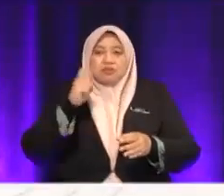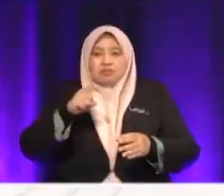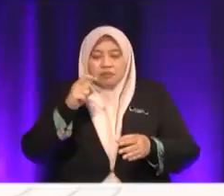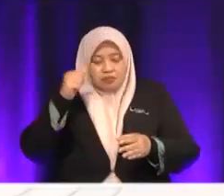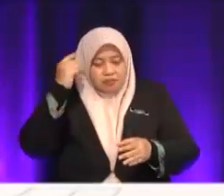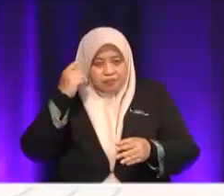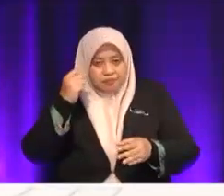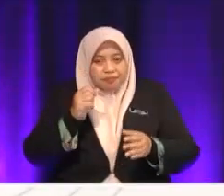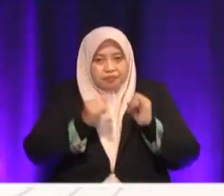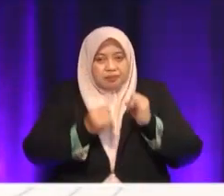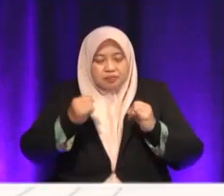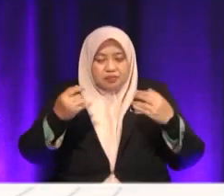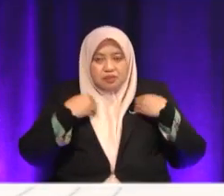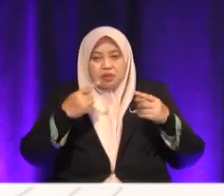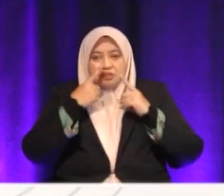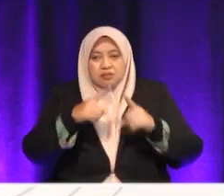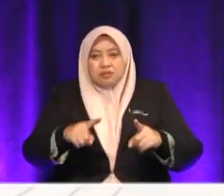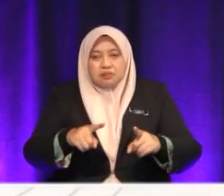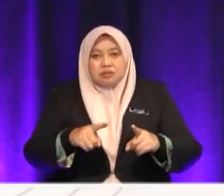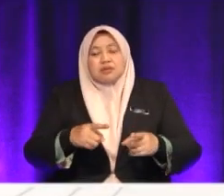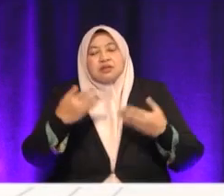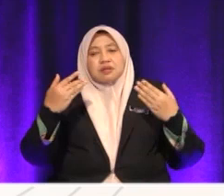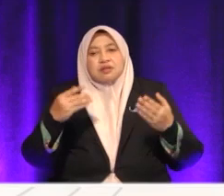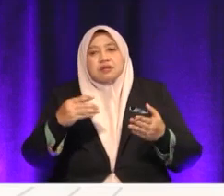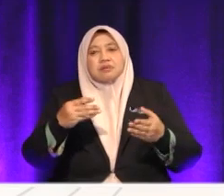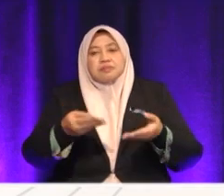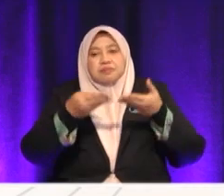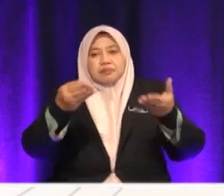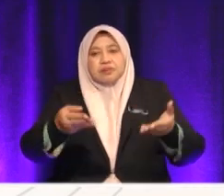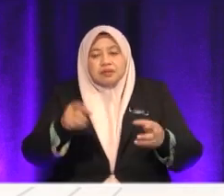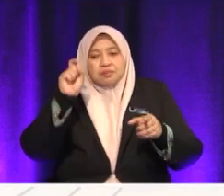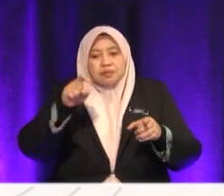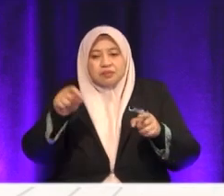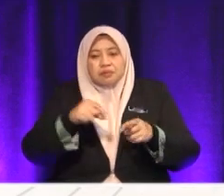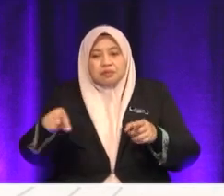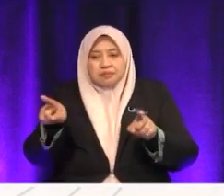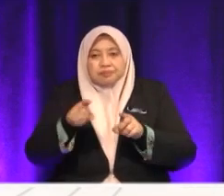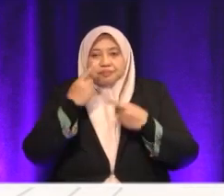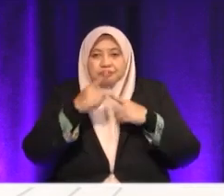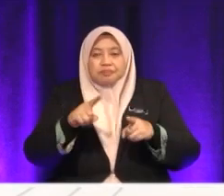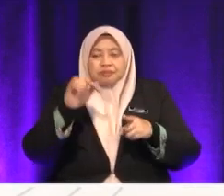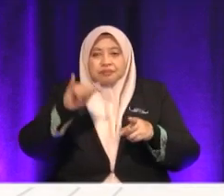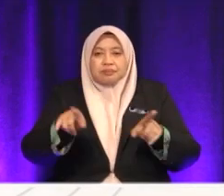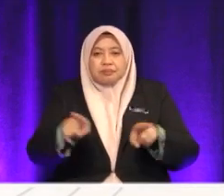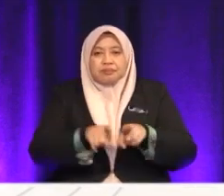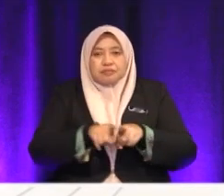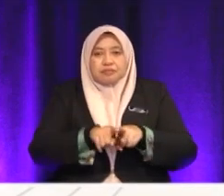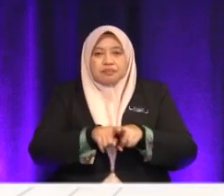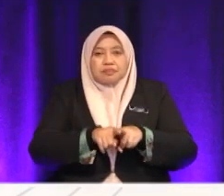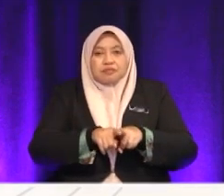jika ada jawaban yang dipilih diberikan tulis jawaban sama seperti yang diberikan jangan